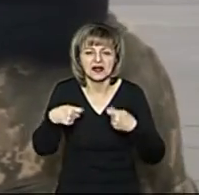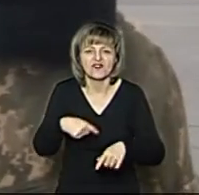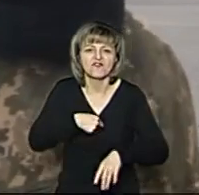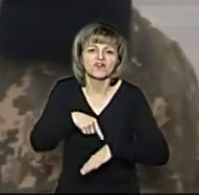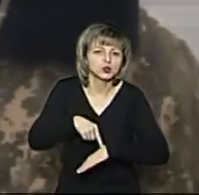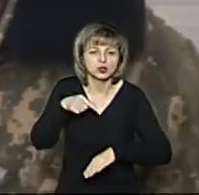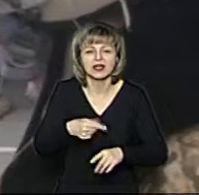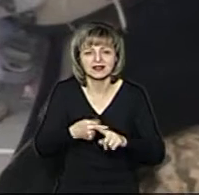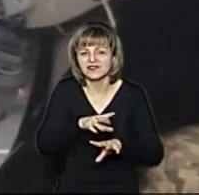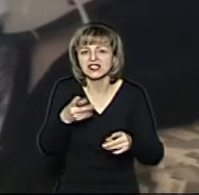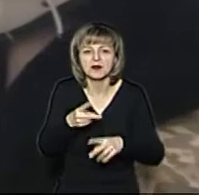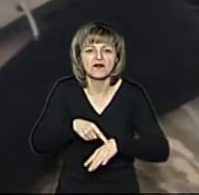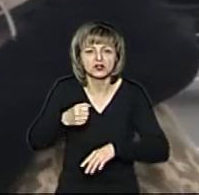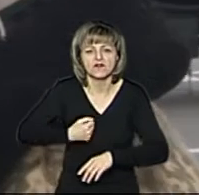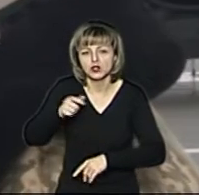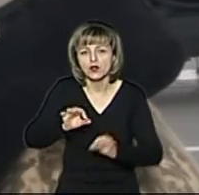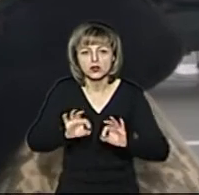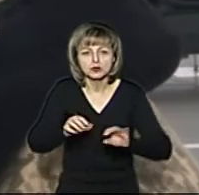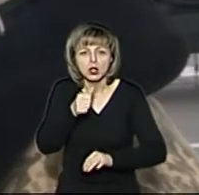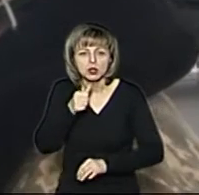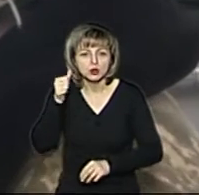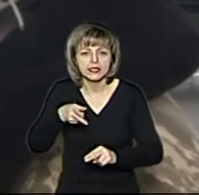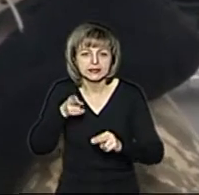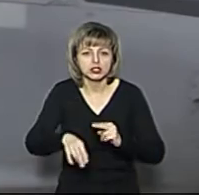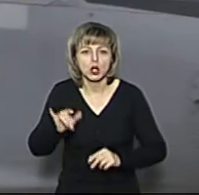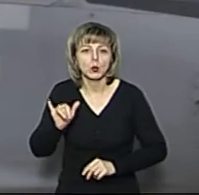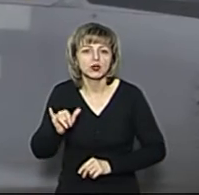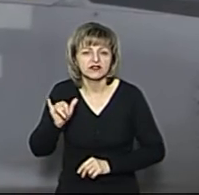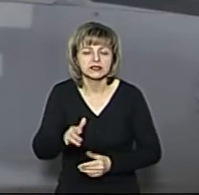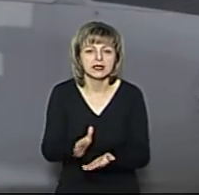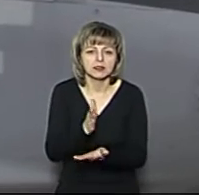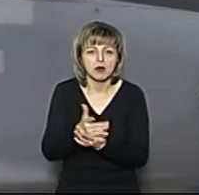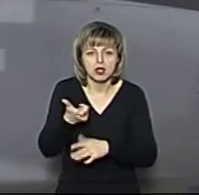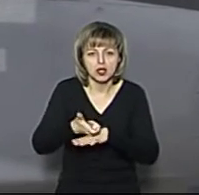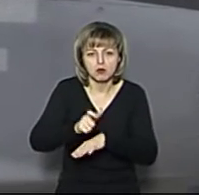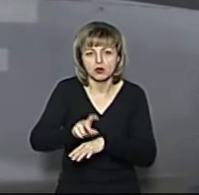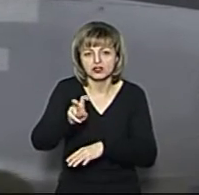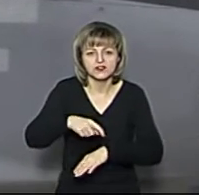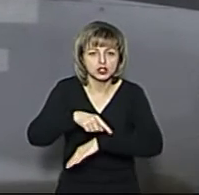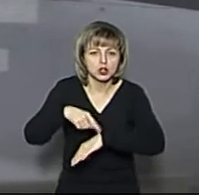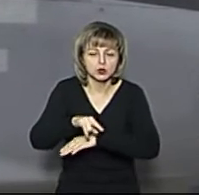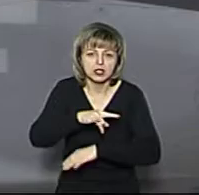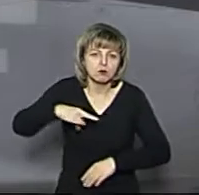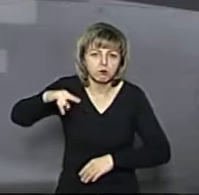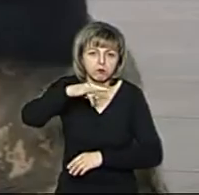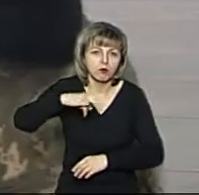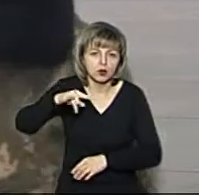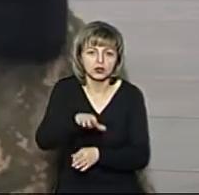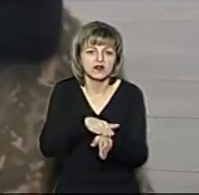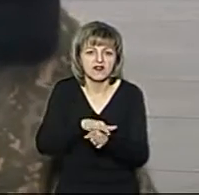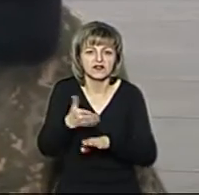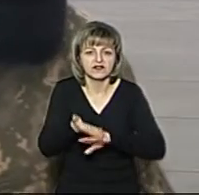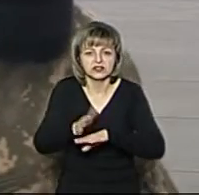саме потрібно відчути. Військовий розповідає, торік закінчив університет, має понад 200 годин польотів. Виконали